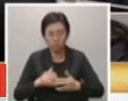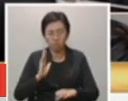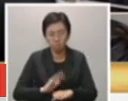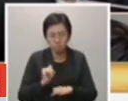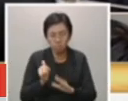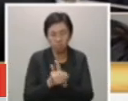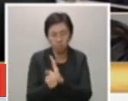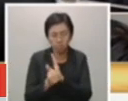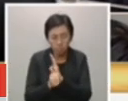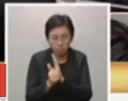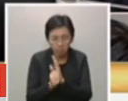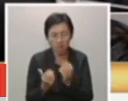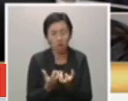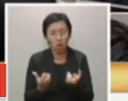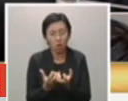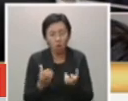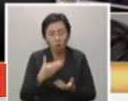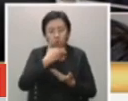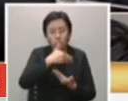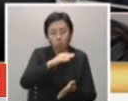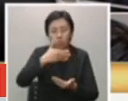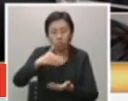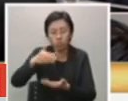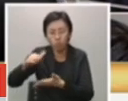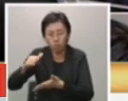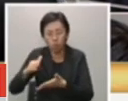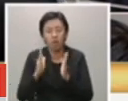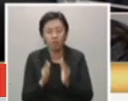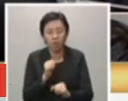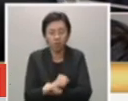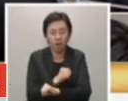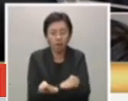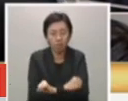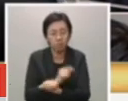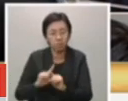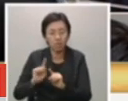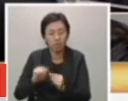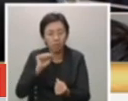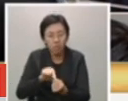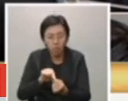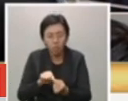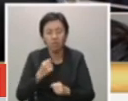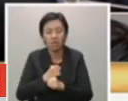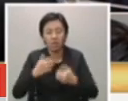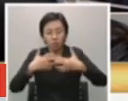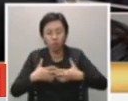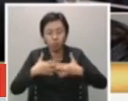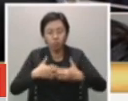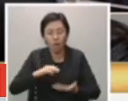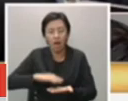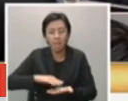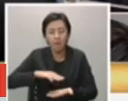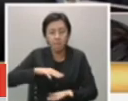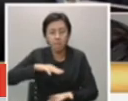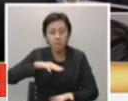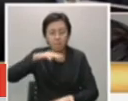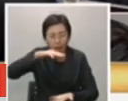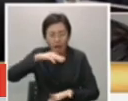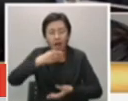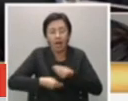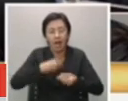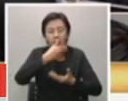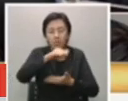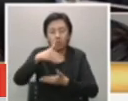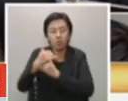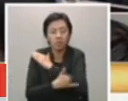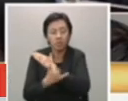ความเก่งมีทรัพยากรที่เหมาะสมมีคนที่เหมาะสมมีแรงงานที่เหมาะสมเราก็ผลิตเกินในส่วนนั้นแล้วเราก็นำไปขายต่างประเทศเอาเงินตราเข้าประเท